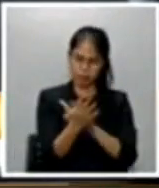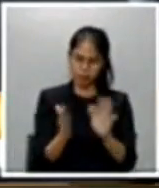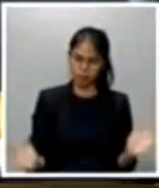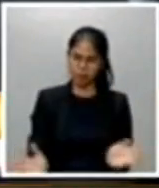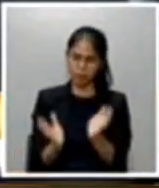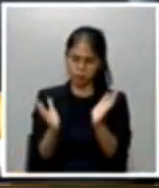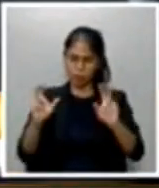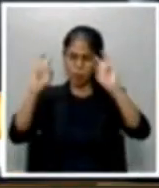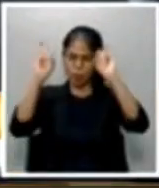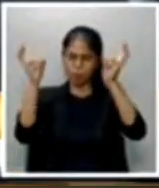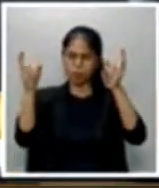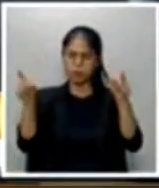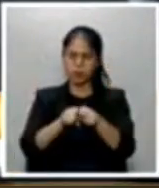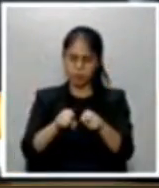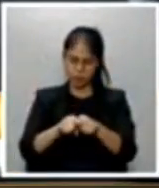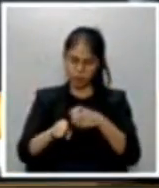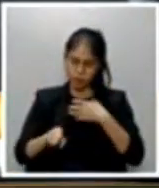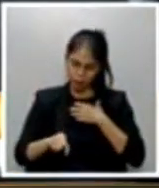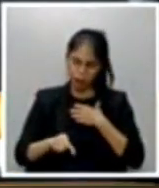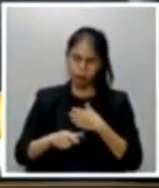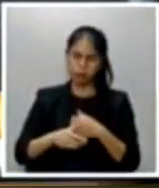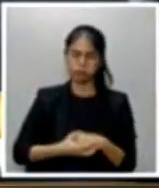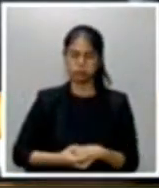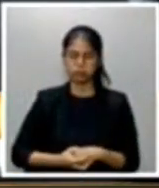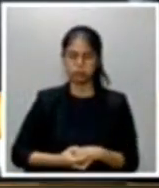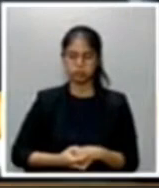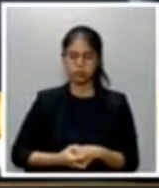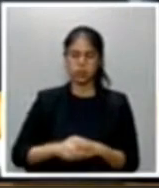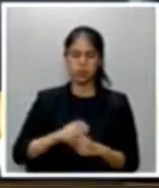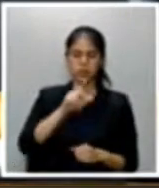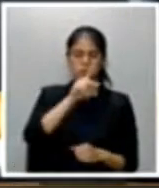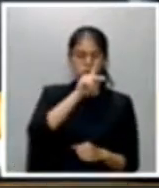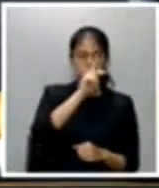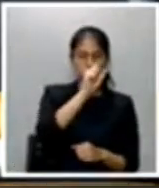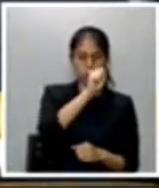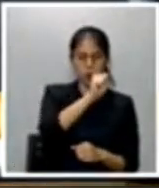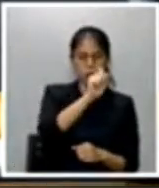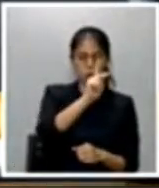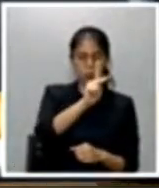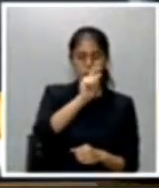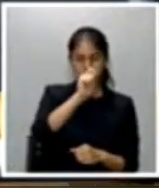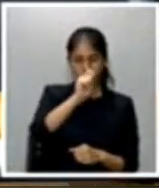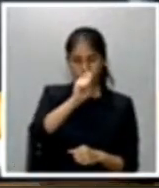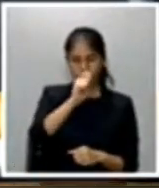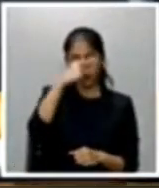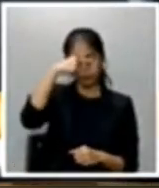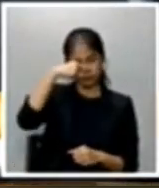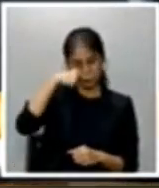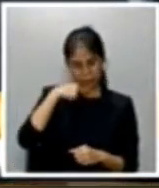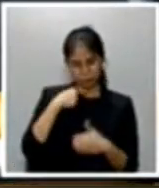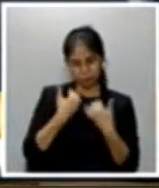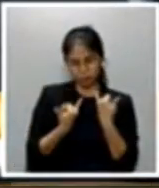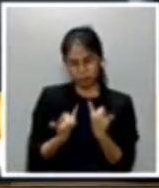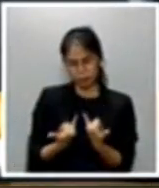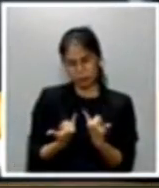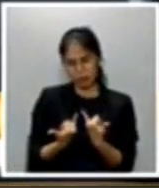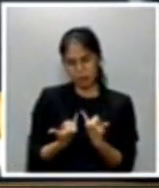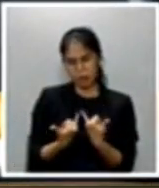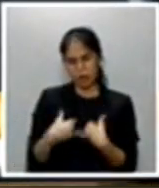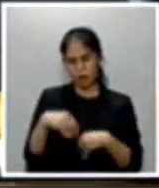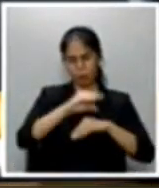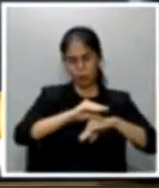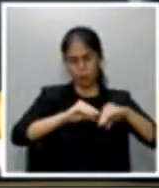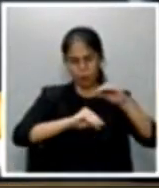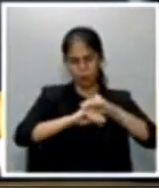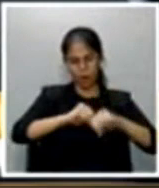องนี้โดยกระทั่งสกเองที่ผ่านมาครับก็ได้มีความพยายามอย่างเช่นได้จัดทำโ